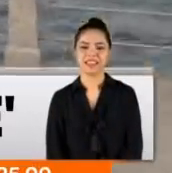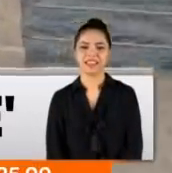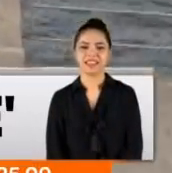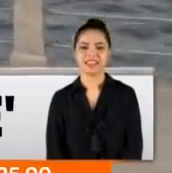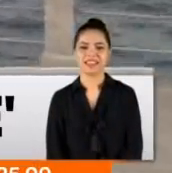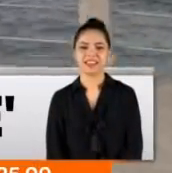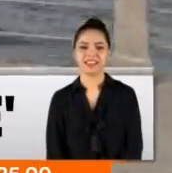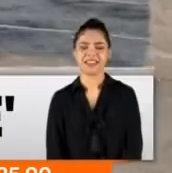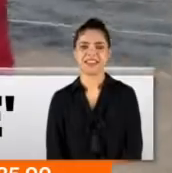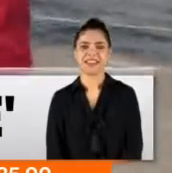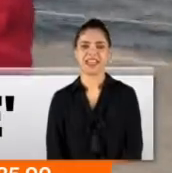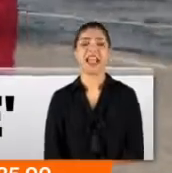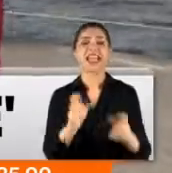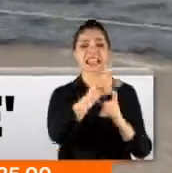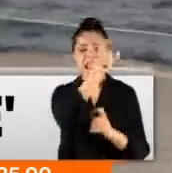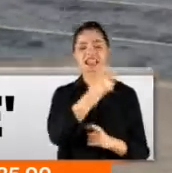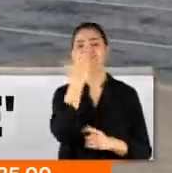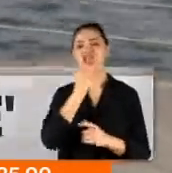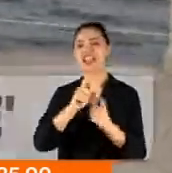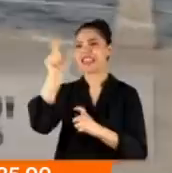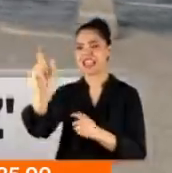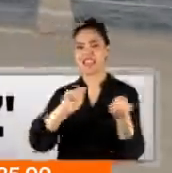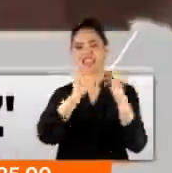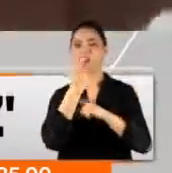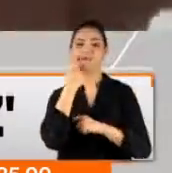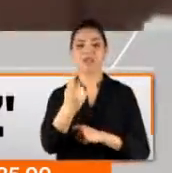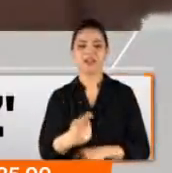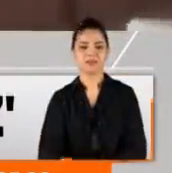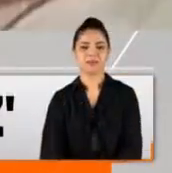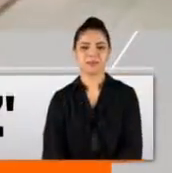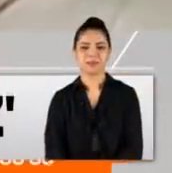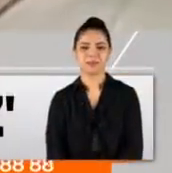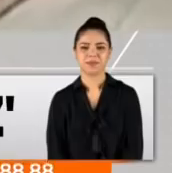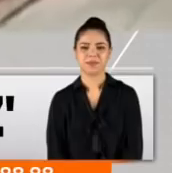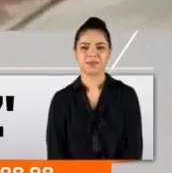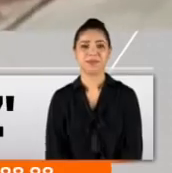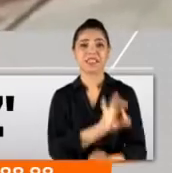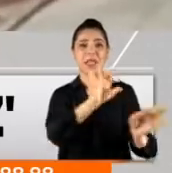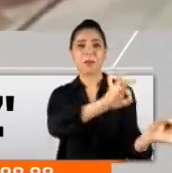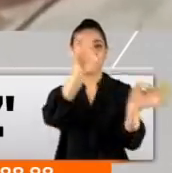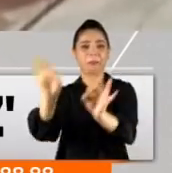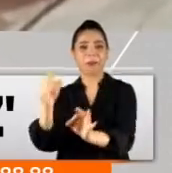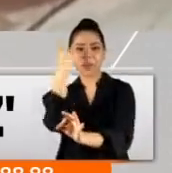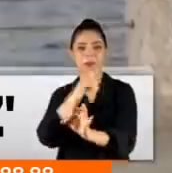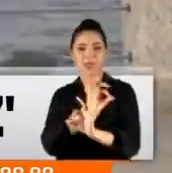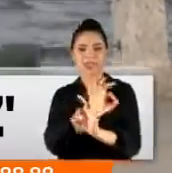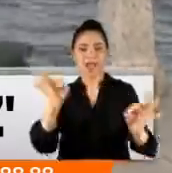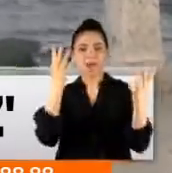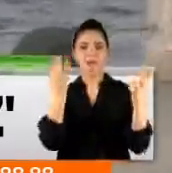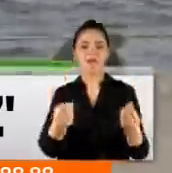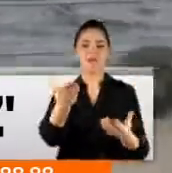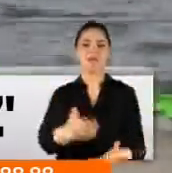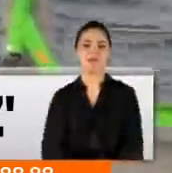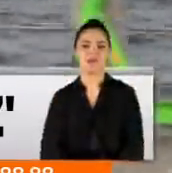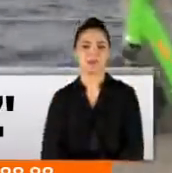Serdar Bayı Serdar Ortaç'a çevireceğiz. Bakalım nasıl olur? Bakayım. Ay ne güzel olmuş. Gerçekten